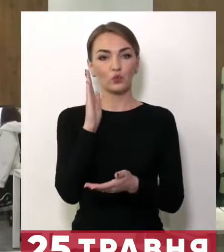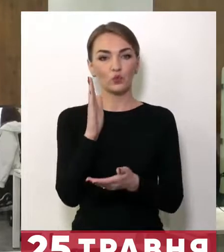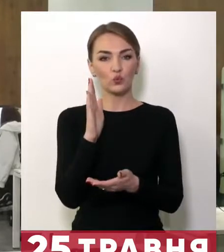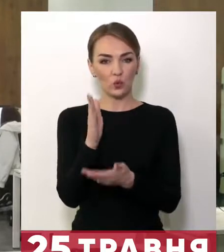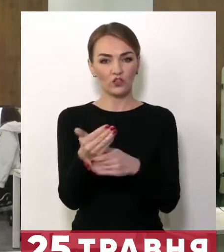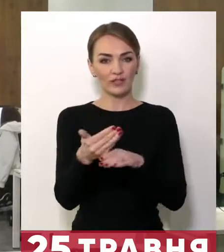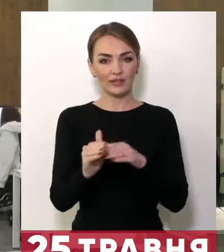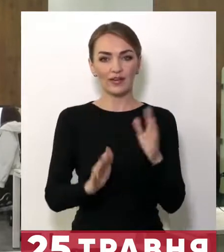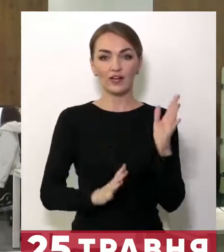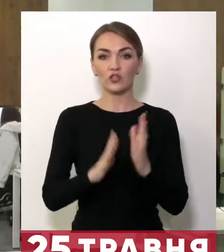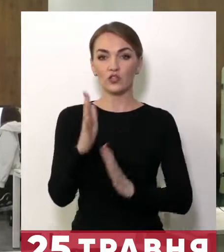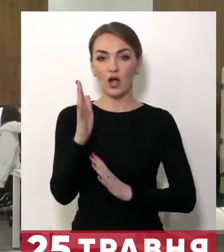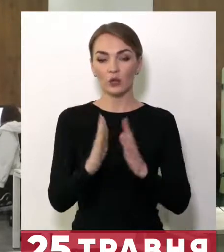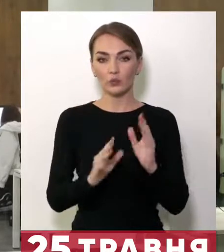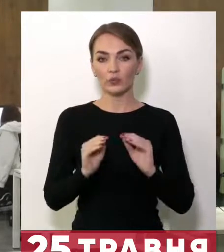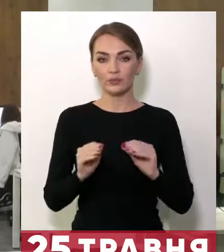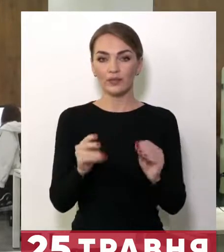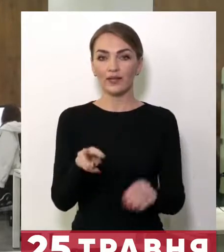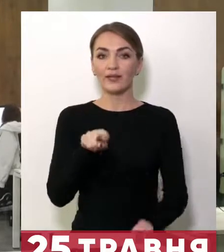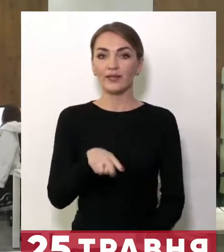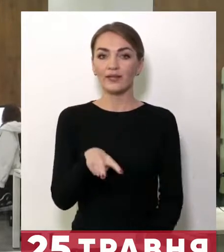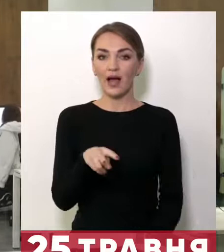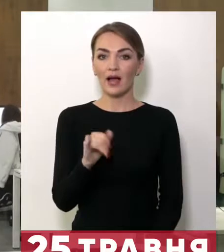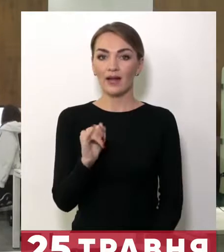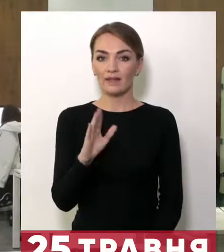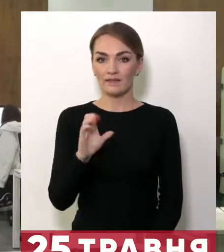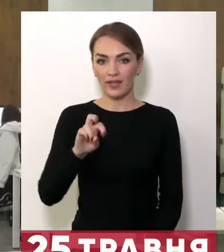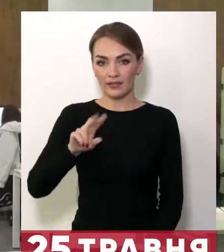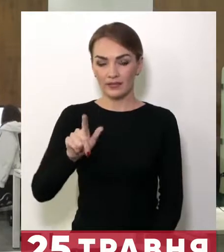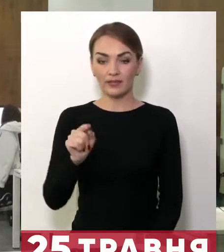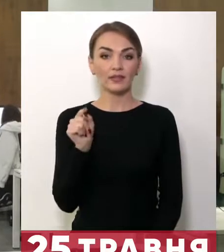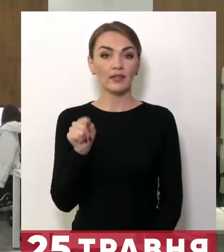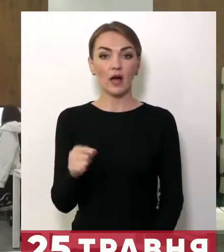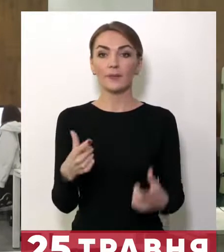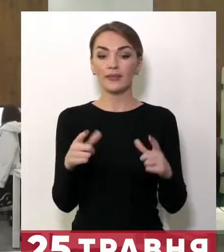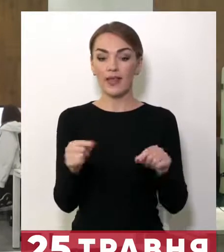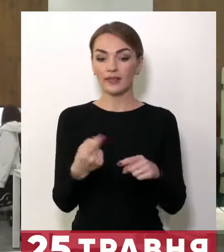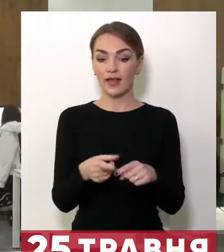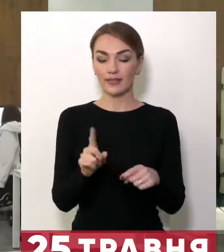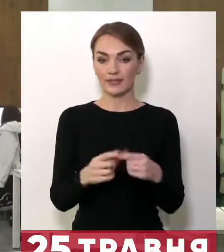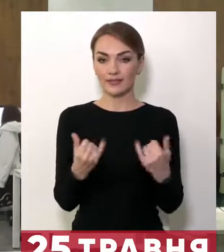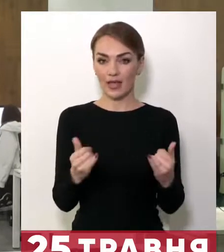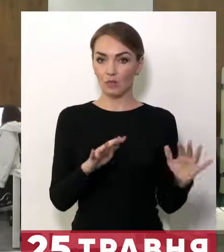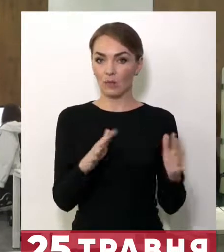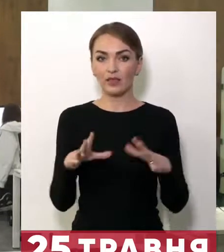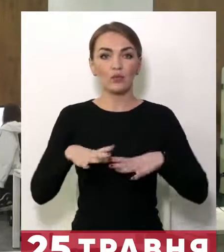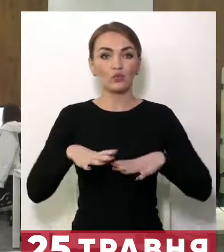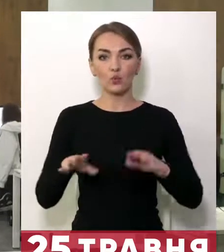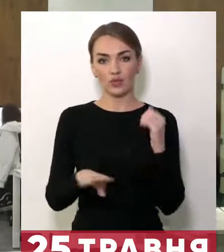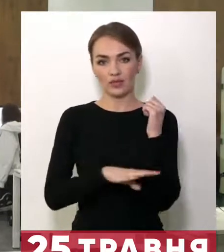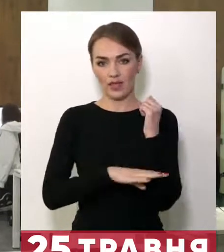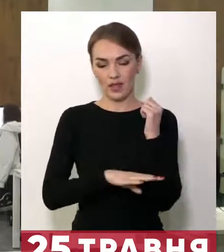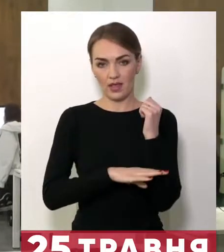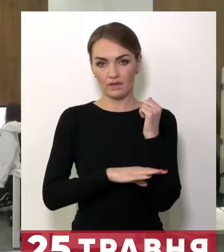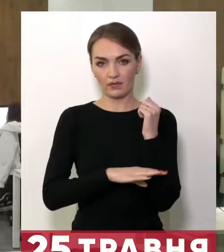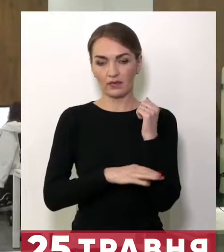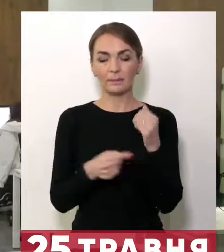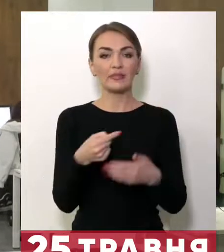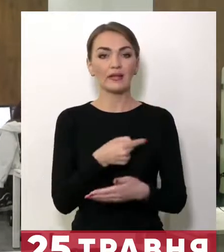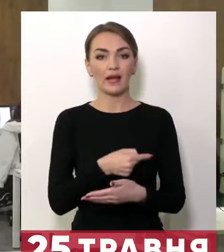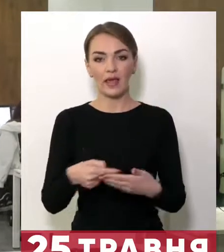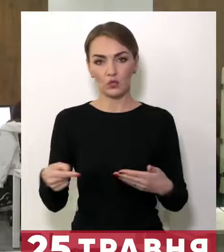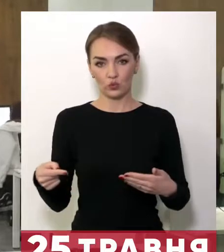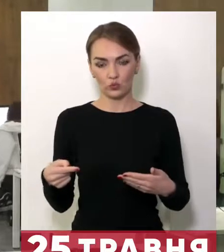частини Хрещатику висадили яловець. Там, де на цей момент не було дерев,